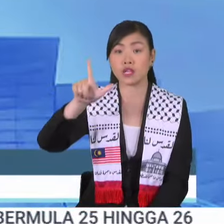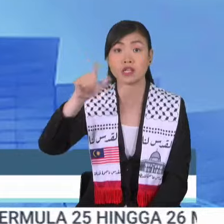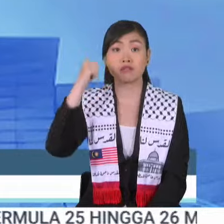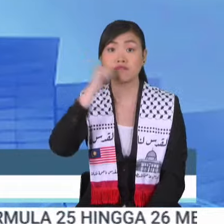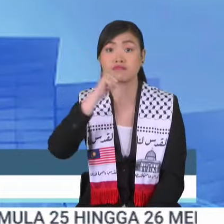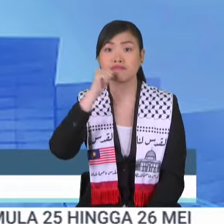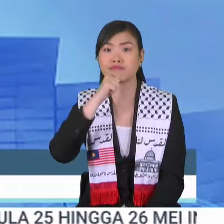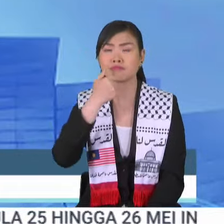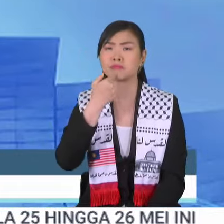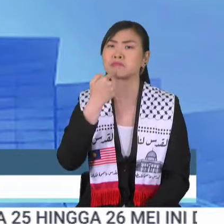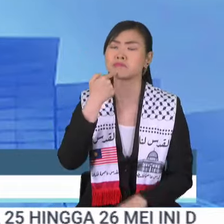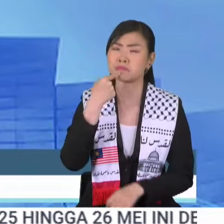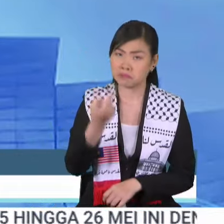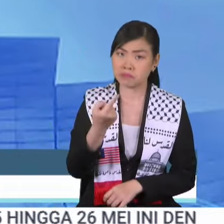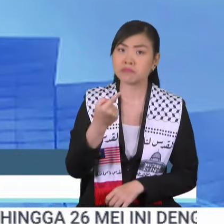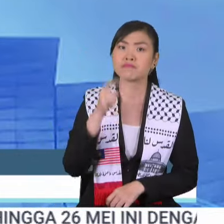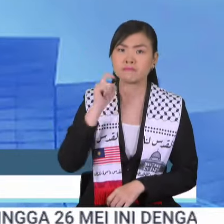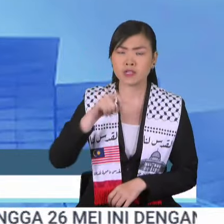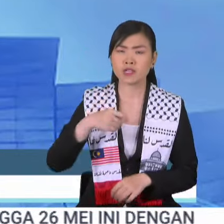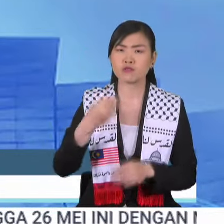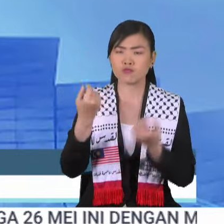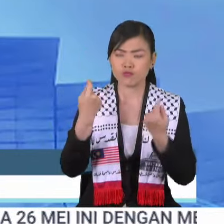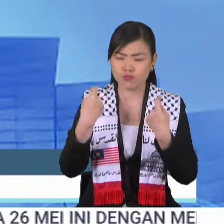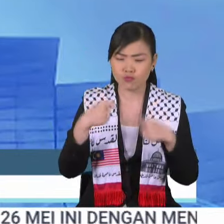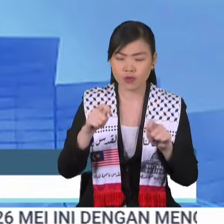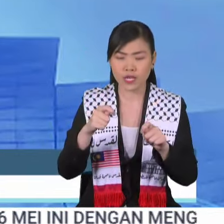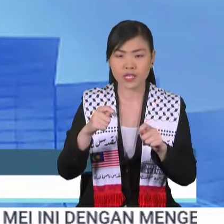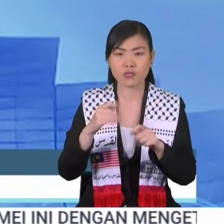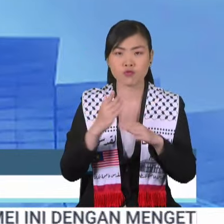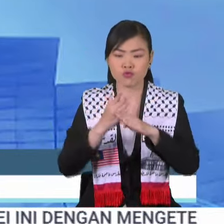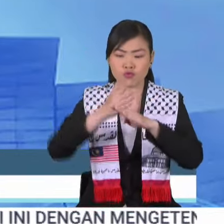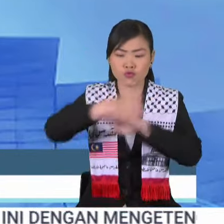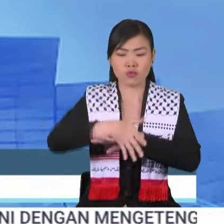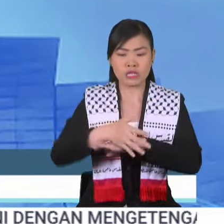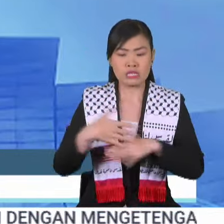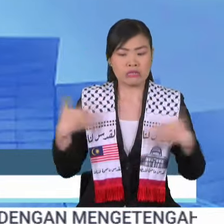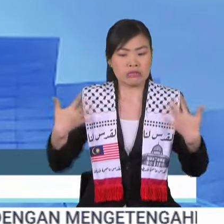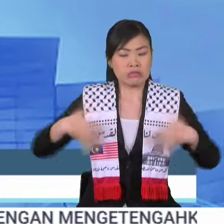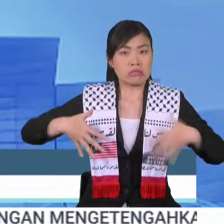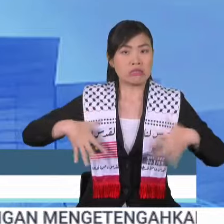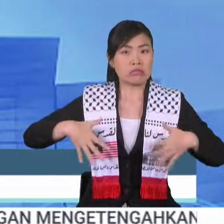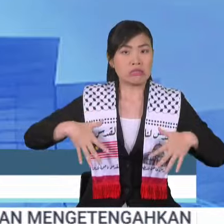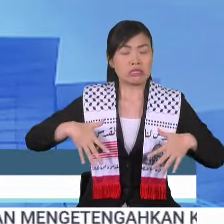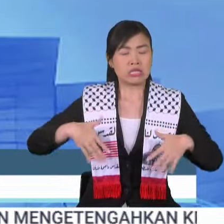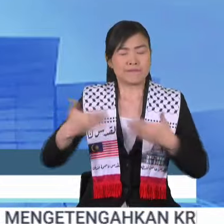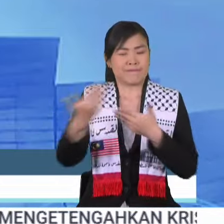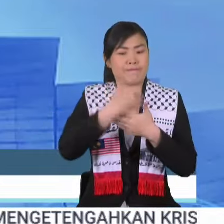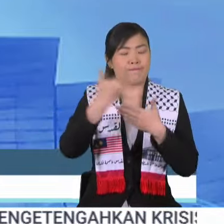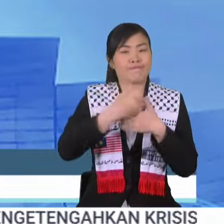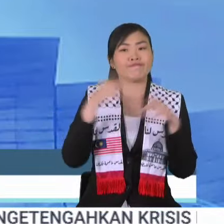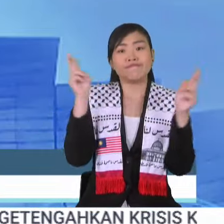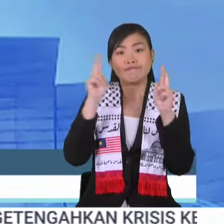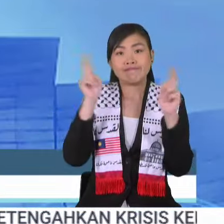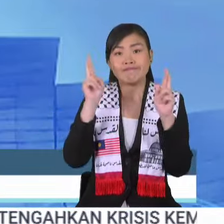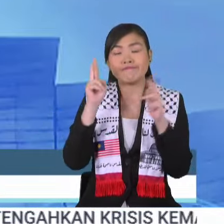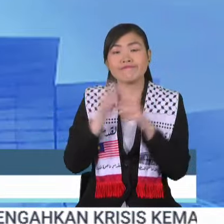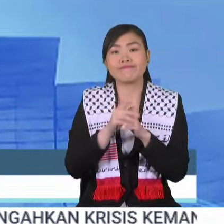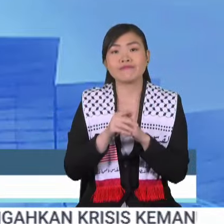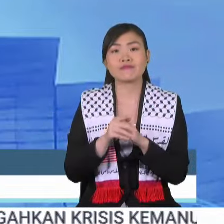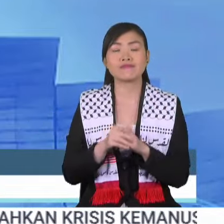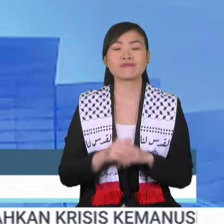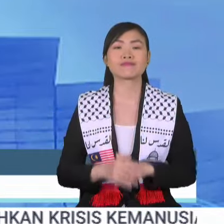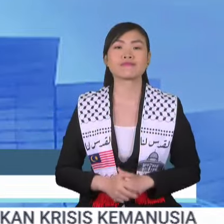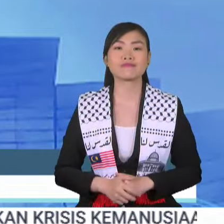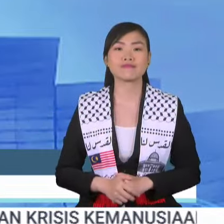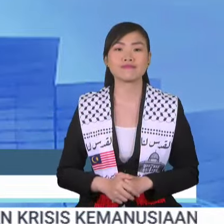Asri akui sedang berusaha mengatasi rasa gemuruh yang sedikit mengganggu persediaannya untuk menghadapi temasya di Paris